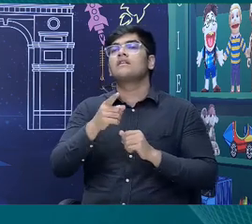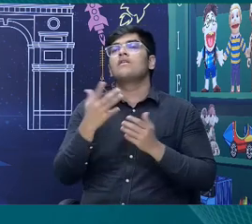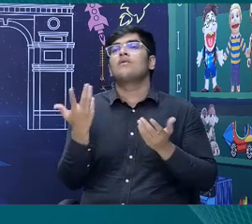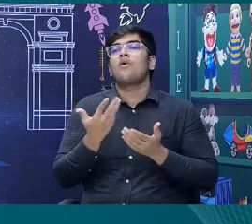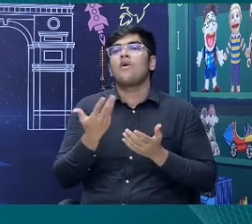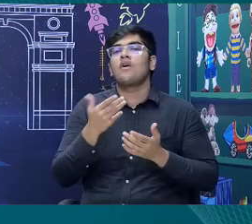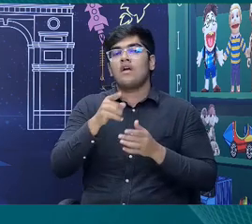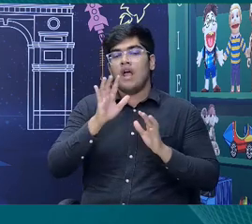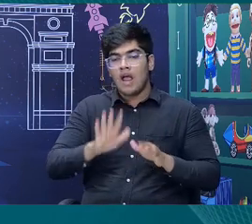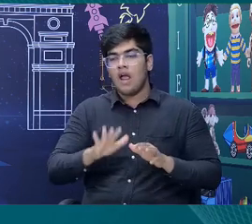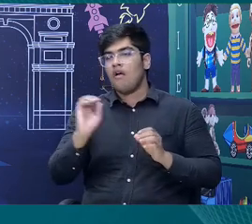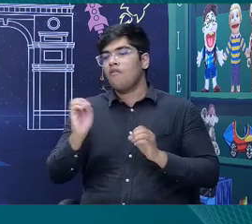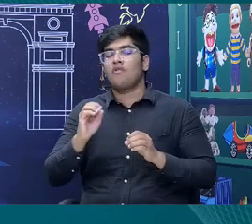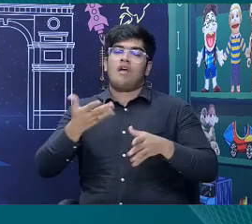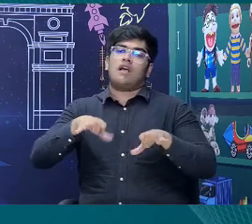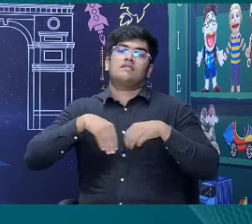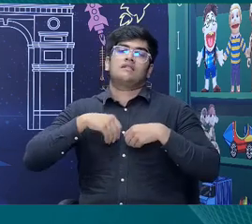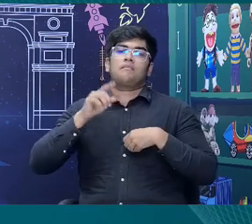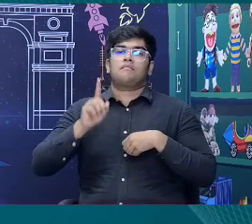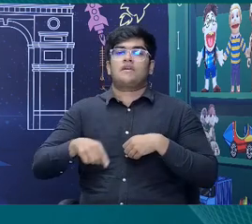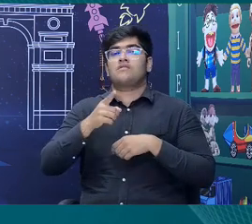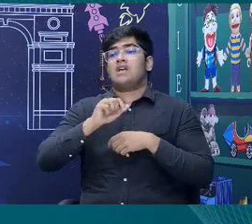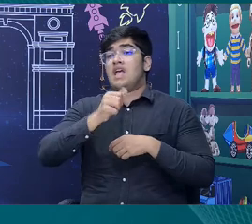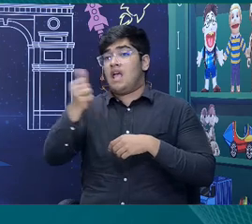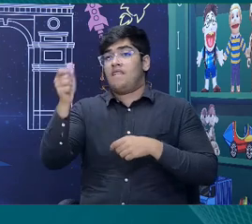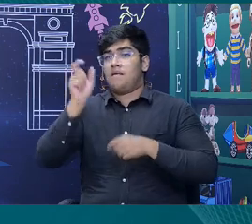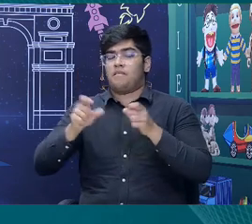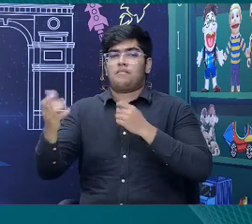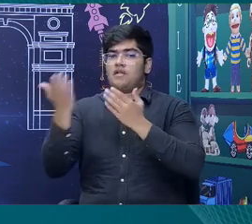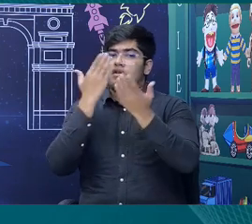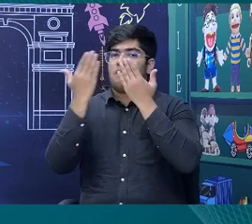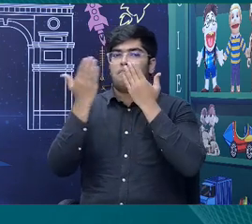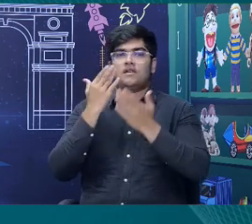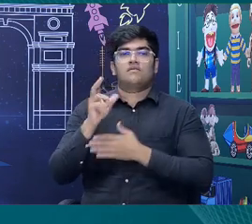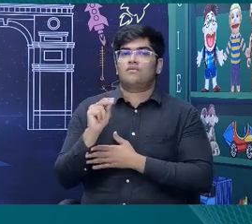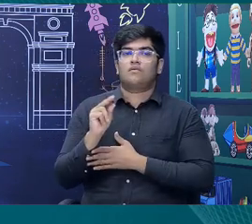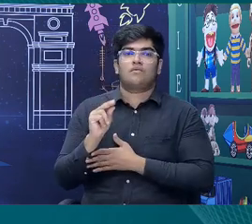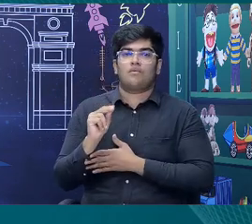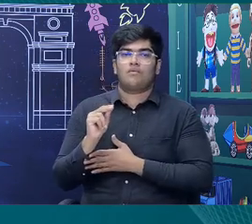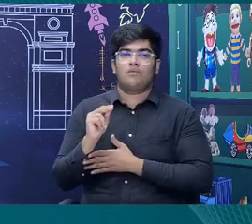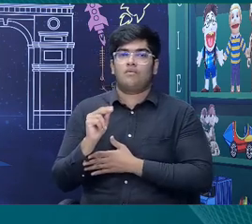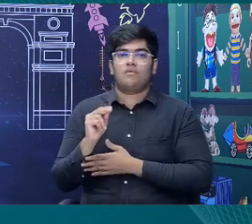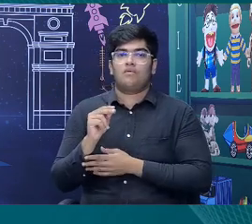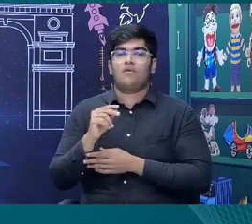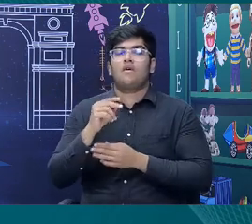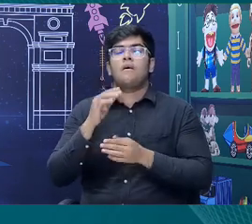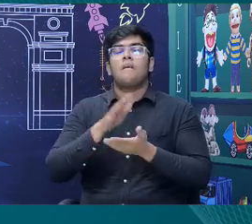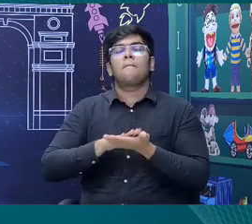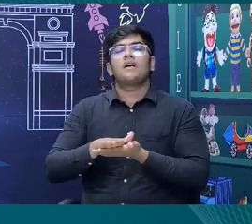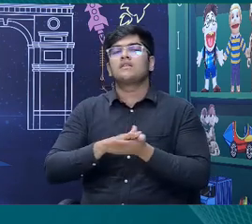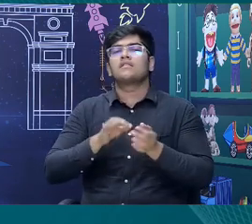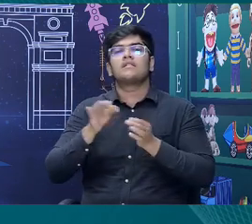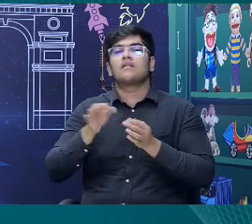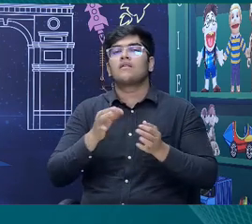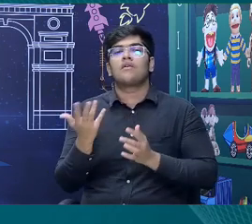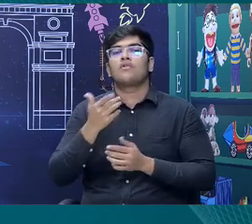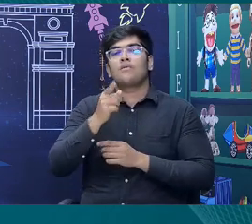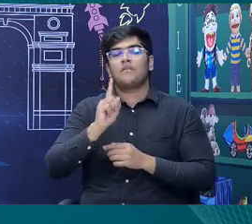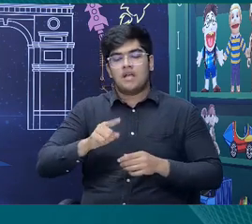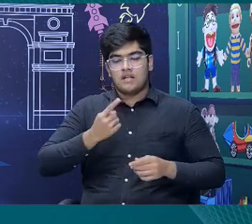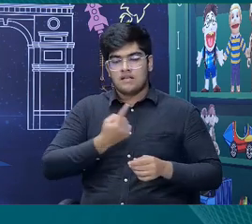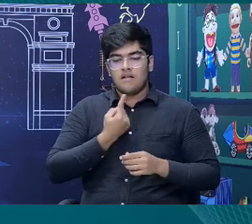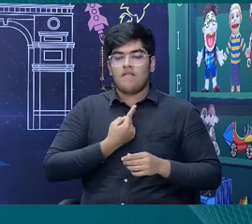आप को एक्सेप्ट करना है आपको दूसरों से कंपैरिजन नहीं करना कि वह कैसा है बेसिकली आप अपने बारे में नॉन जजमेंटल हो रहे हो